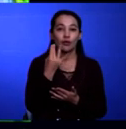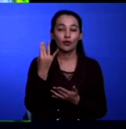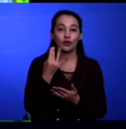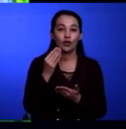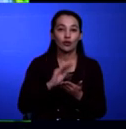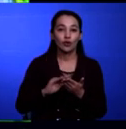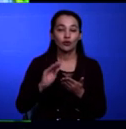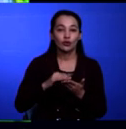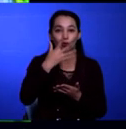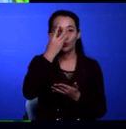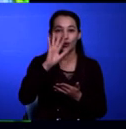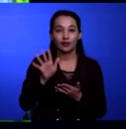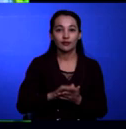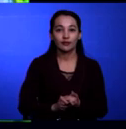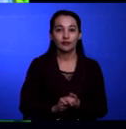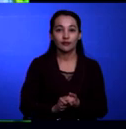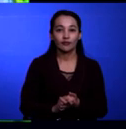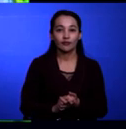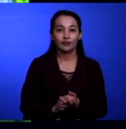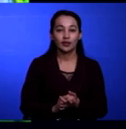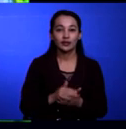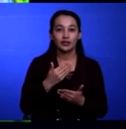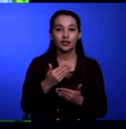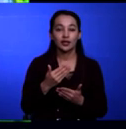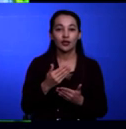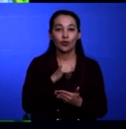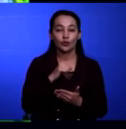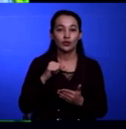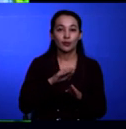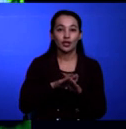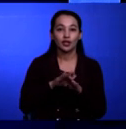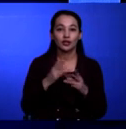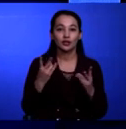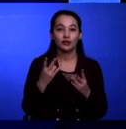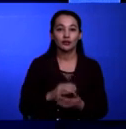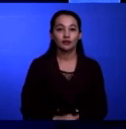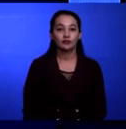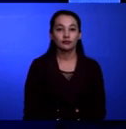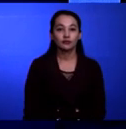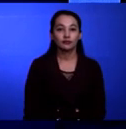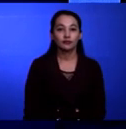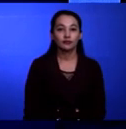unutmang. Bu sizlarga mustaqil vazifa.